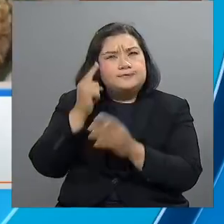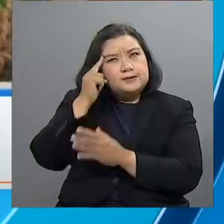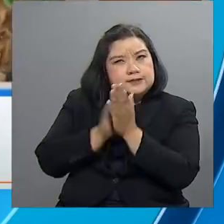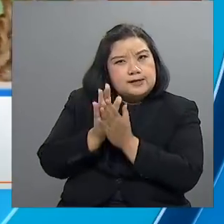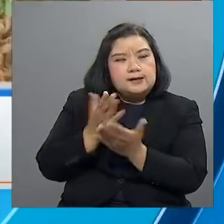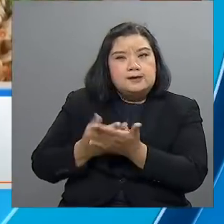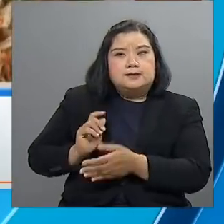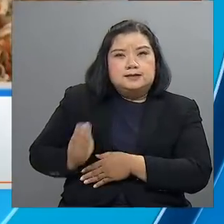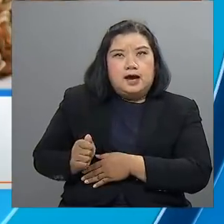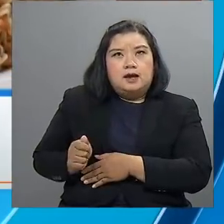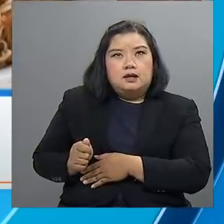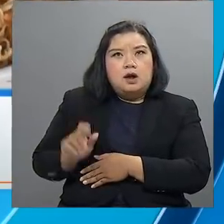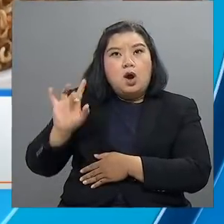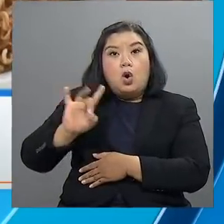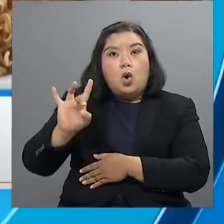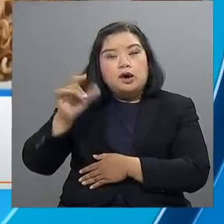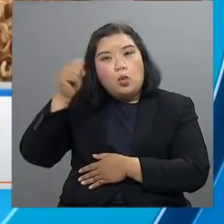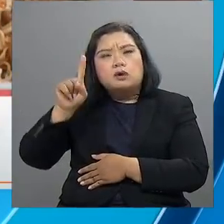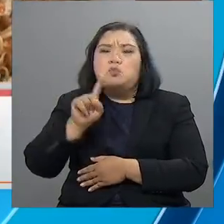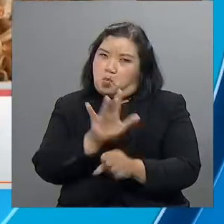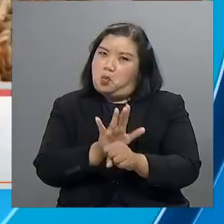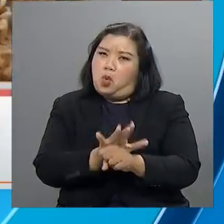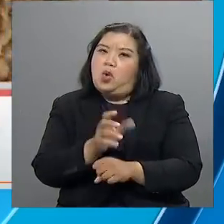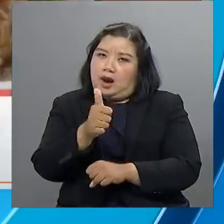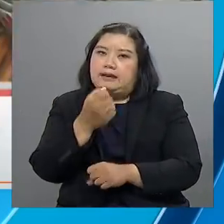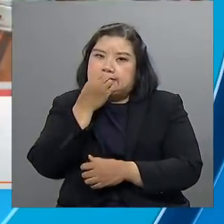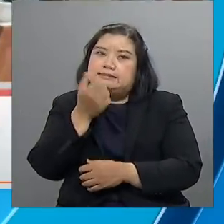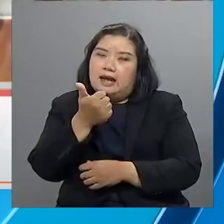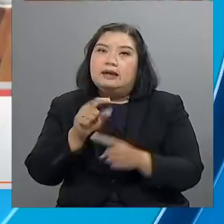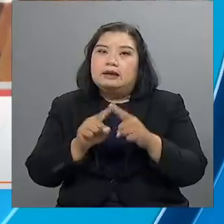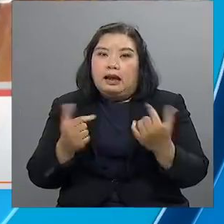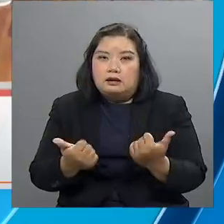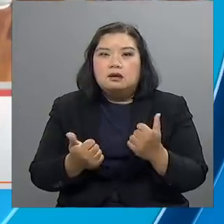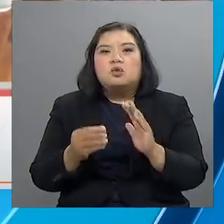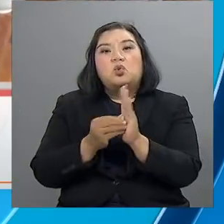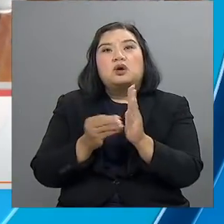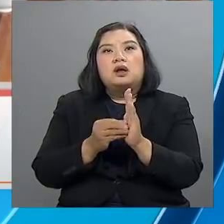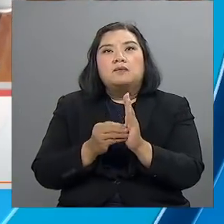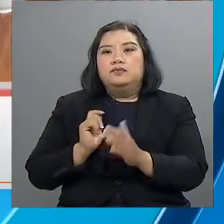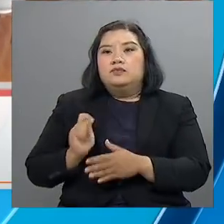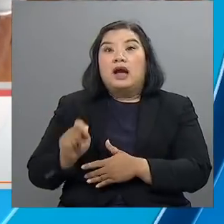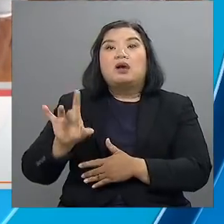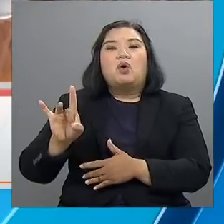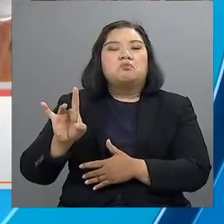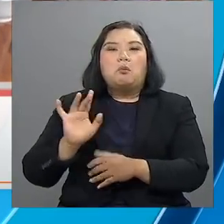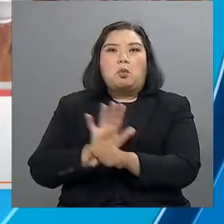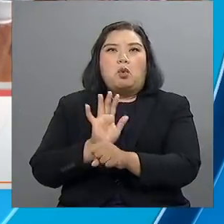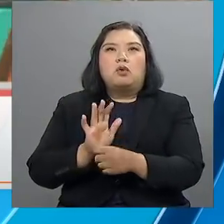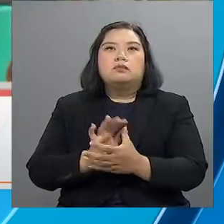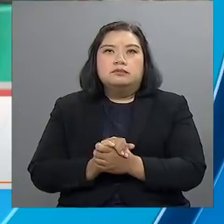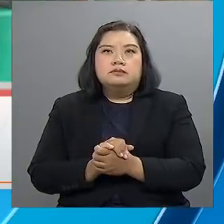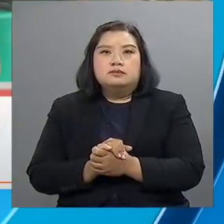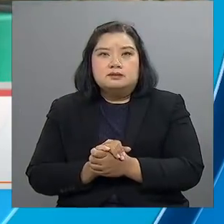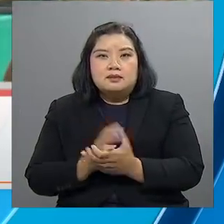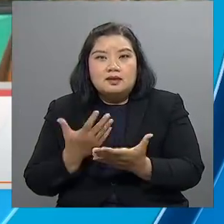า อิ่มแน่นอน อิ่มแน่นอนน่าจะพอวันละร้อยแต่ว่าอยู่ในกรุงเทพนะร้อยนึงนี่คือก้าวขาออกจากบ้านคือหมดแล้วนะทำหาย อ้าวเหรอ เก็บ